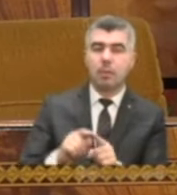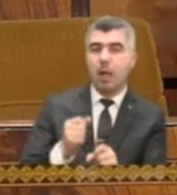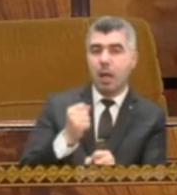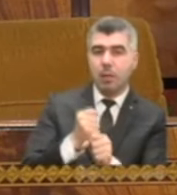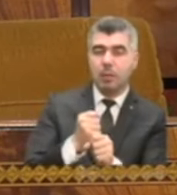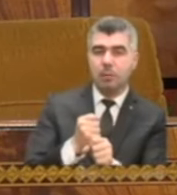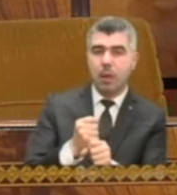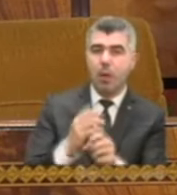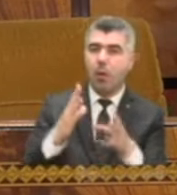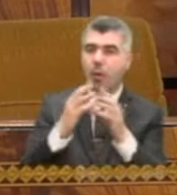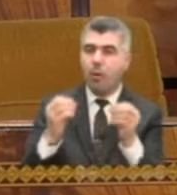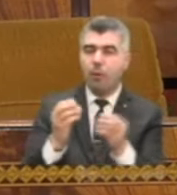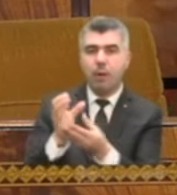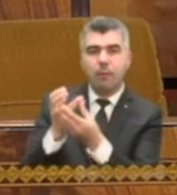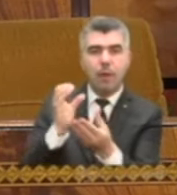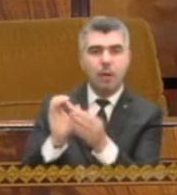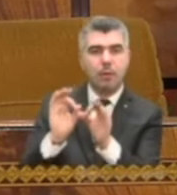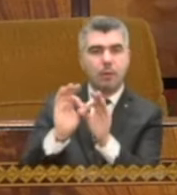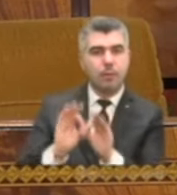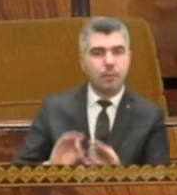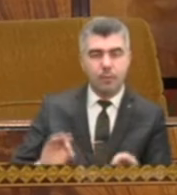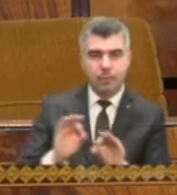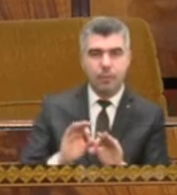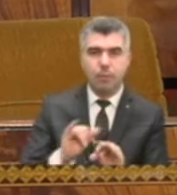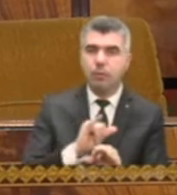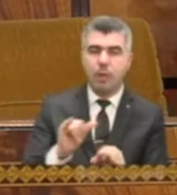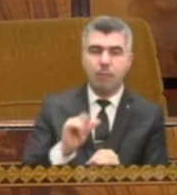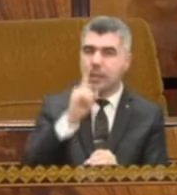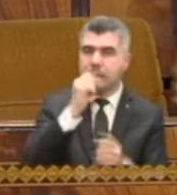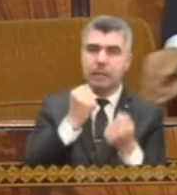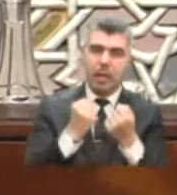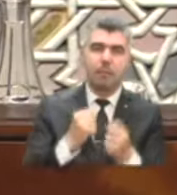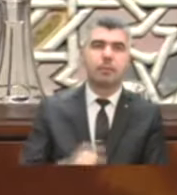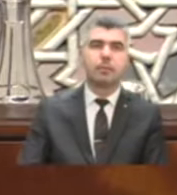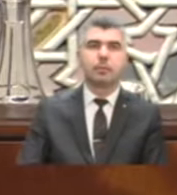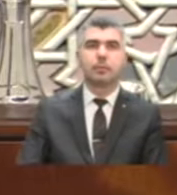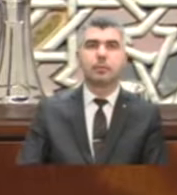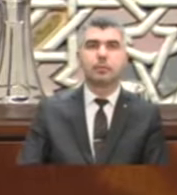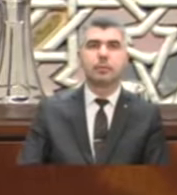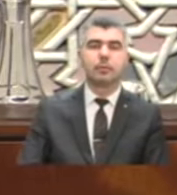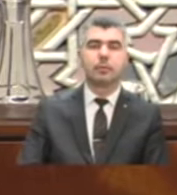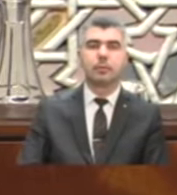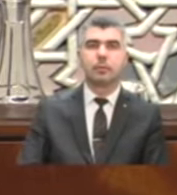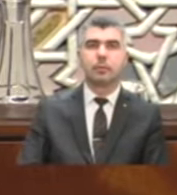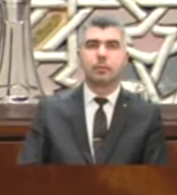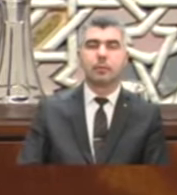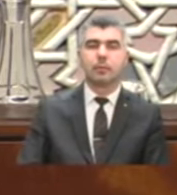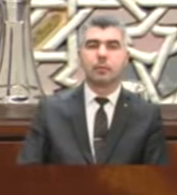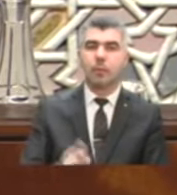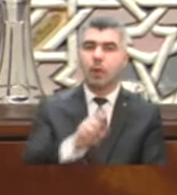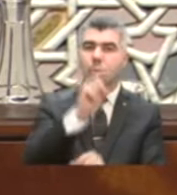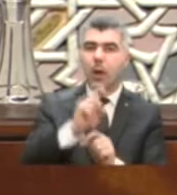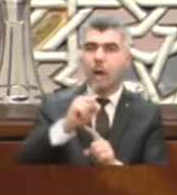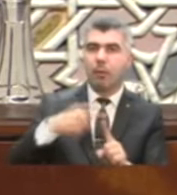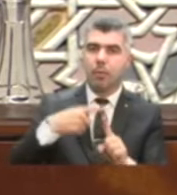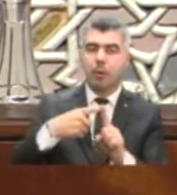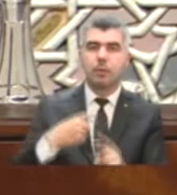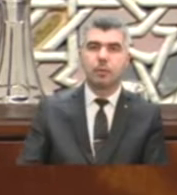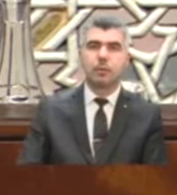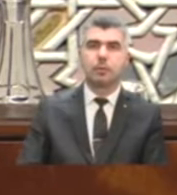في غياب وسائل النقل السيدة الوزيرة يصعب على الجمعيات باش تشتغل. شكرا. شكرا سيد نائب سي زاهو، هل من تعقيب